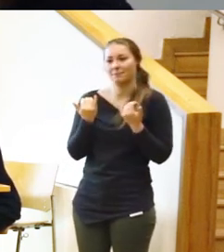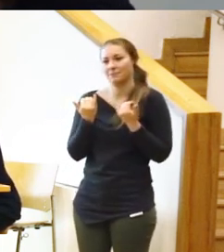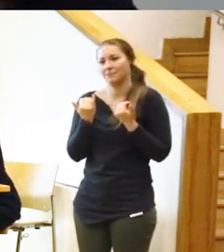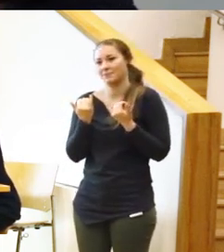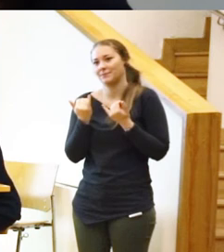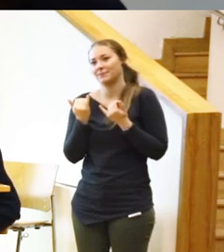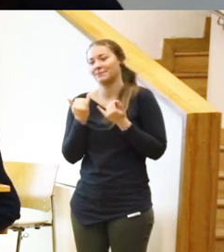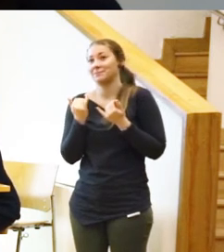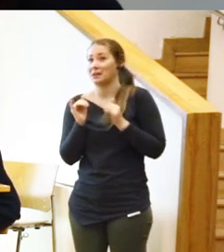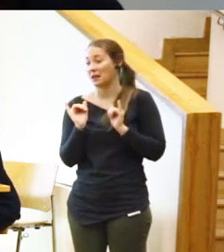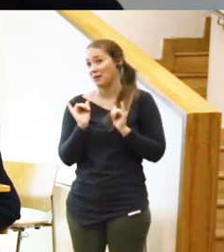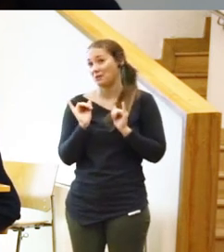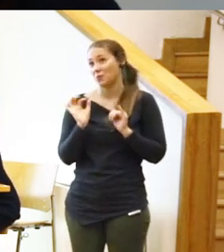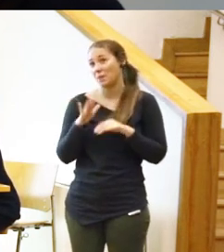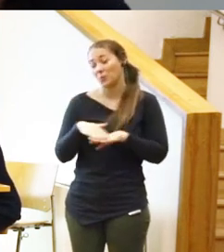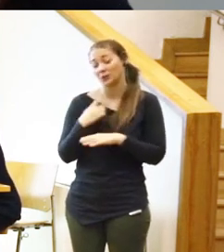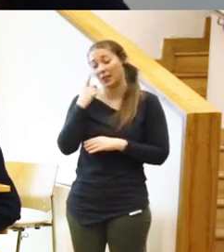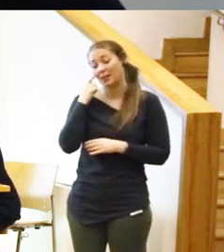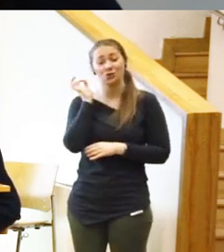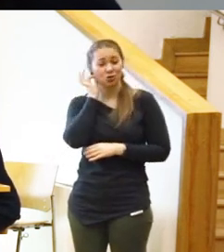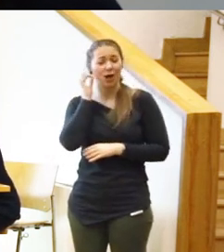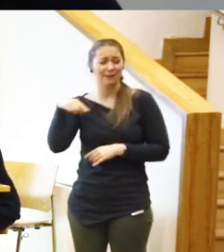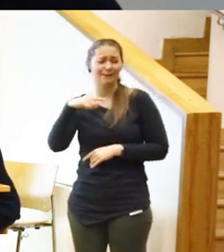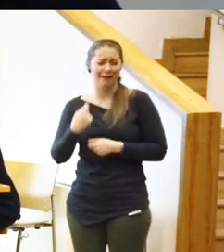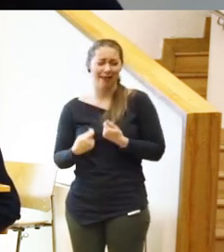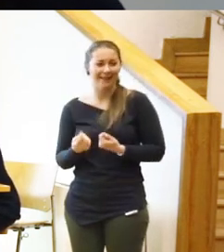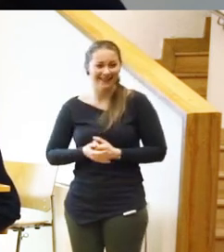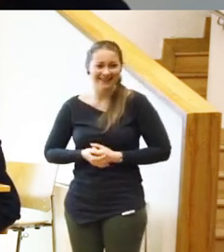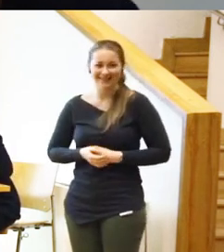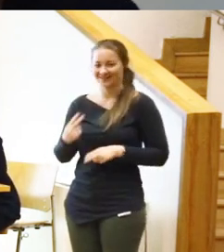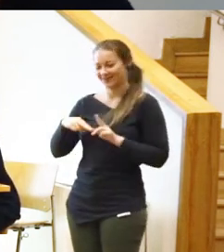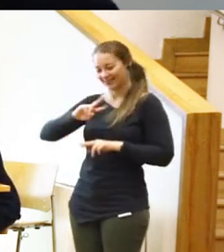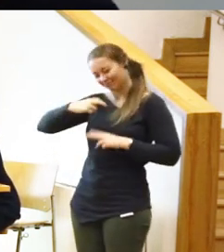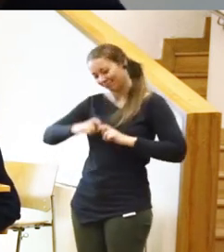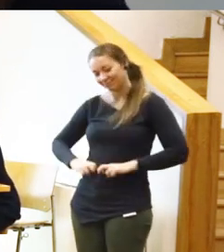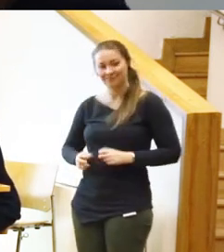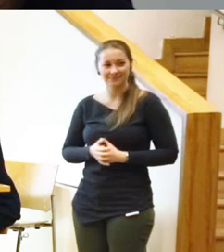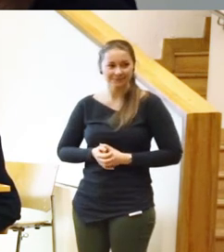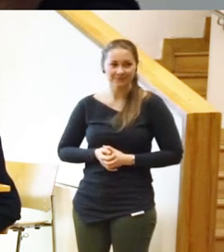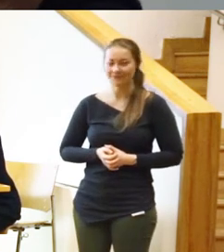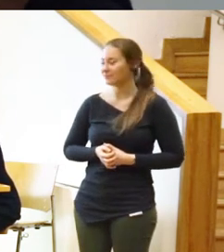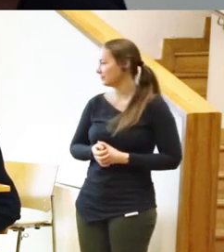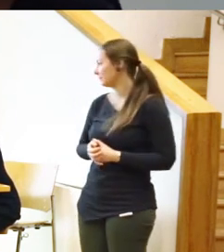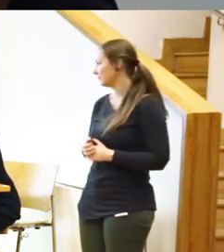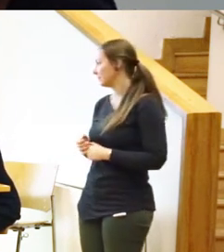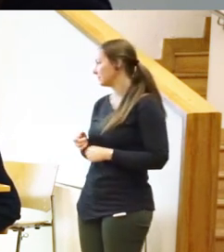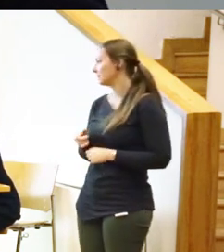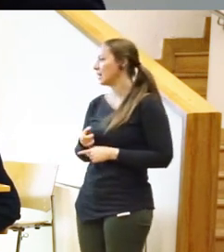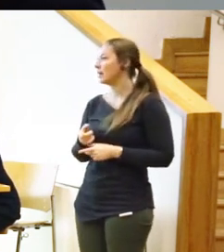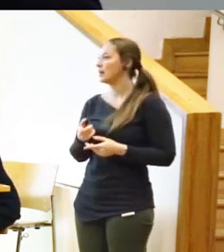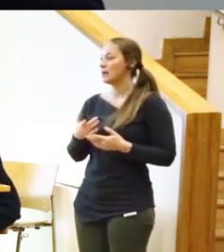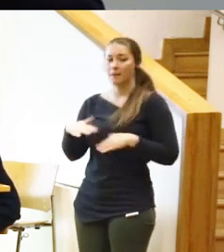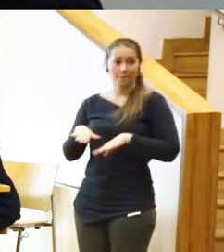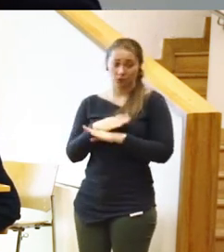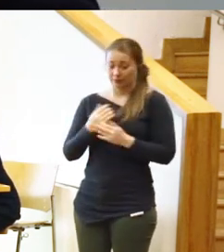minimálně v těch ženských, se mi zdá. Já bych zároveň jakoby těch témat, která tady zazněla,